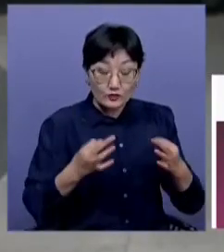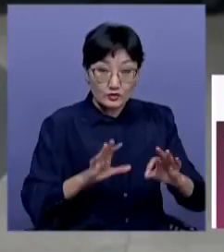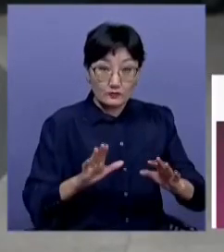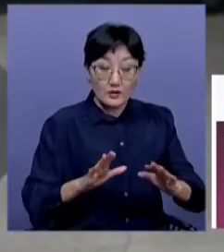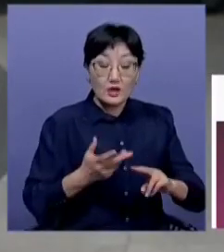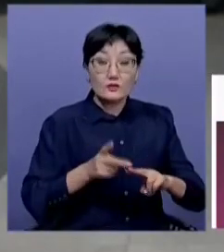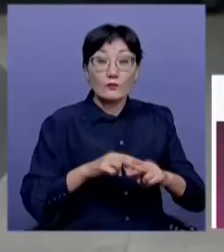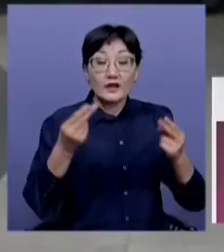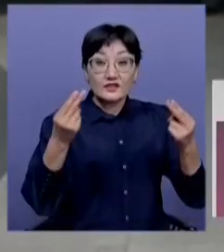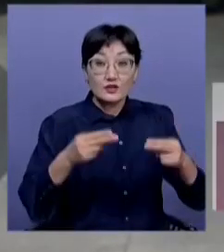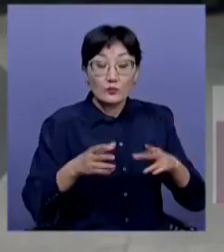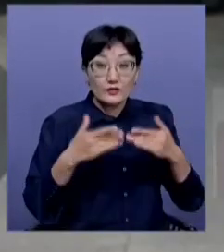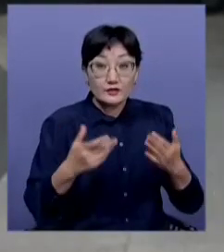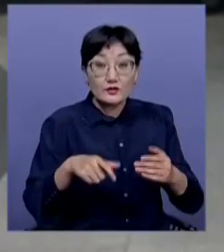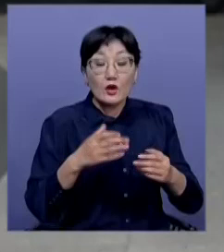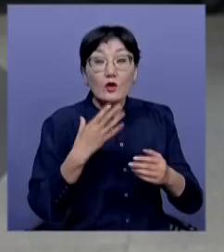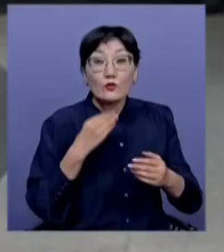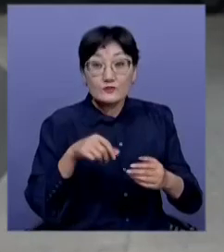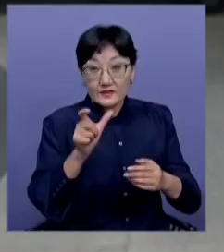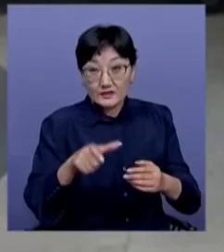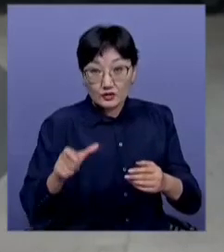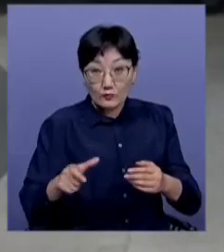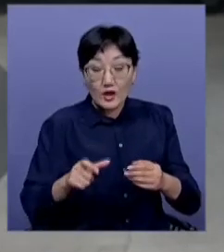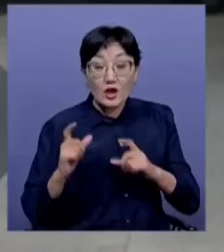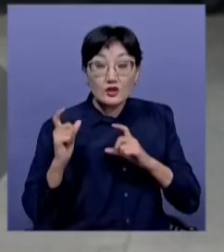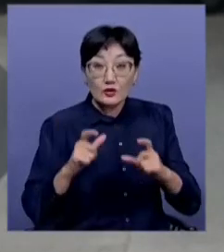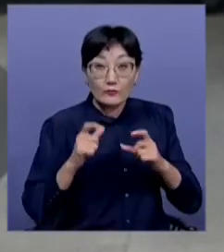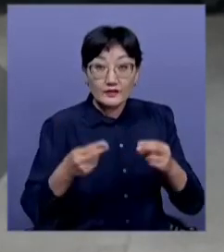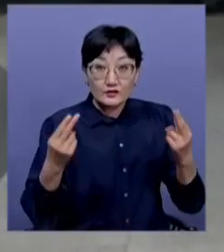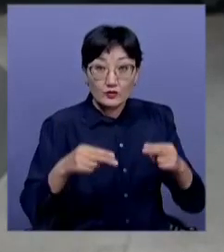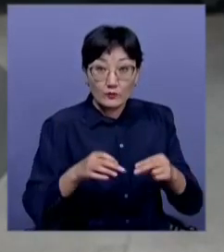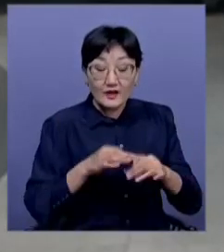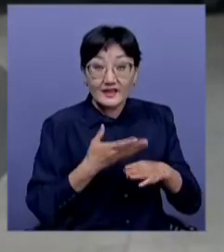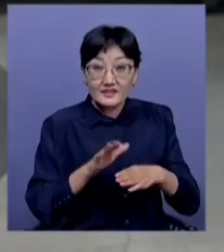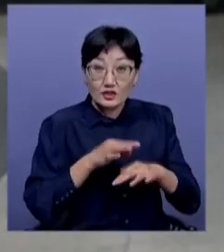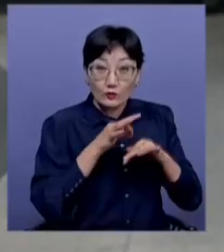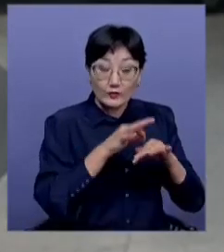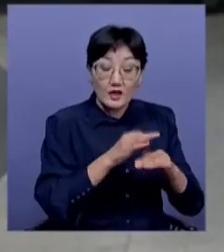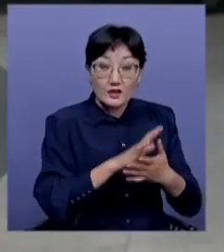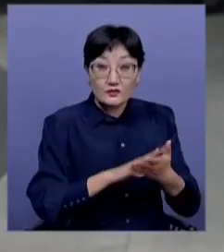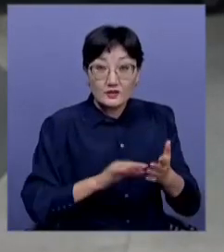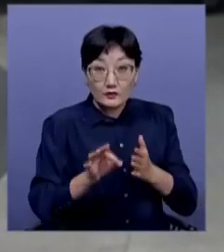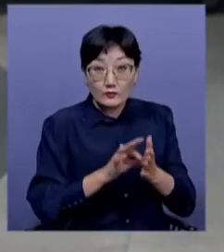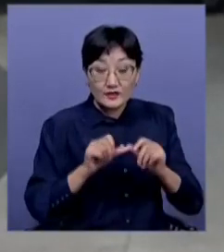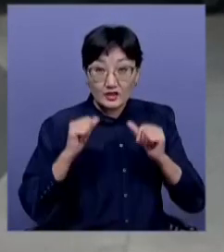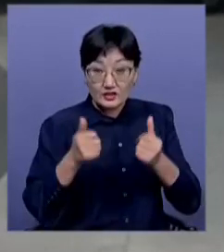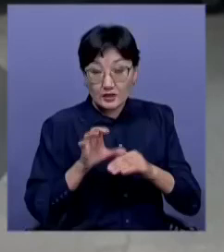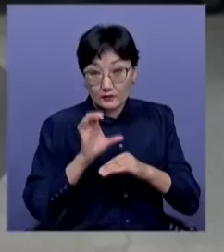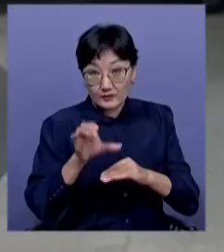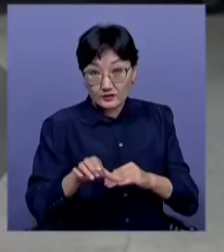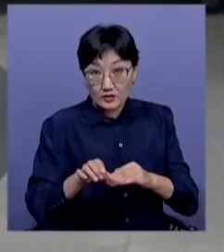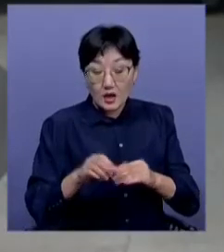етілмейді. Сондай-ақ анықтамасыз келген өз еліміздің азаматтарының жүктері де терминалға бөлек жеткізіледі. Әрі қарай олар дереу карантинге жіберіледі,